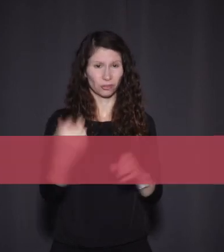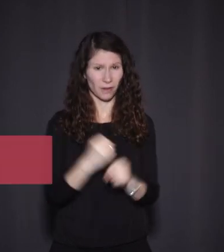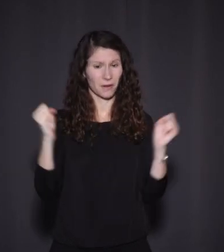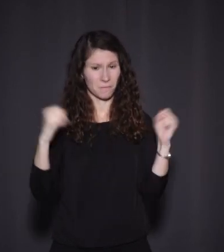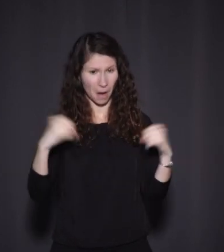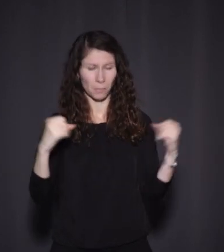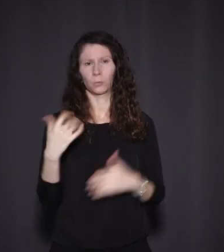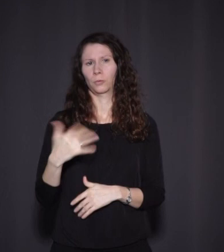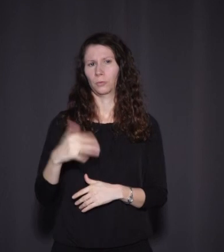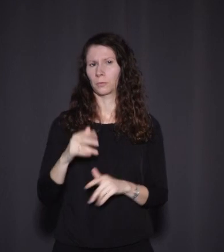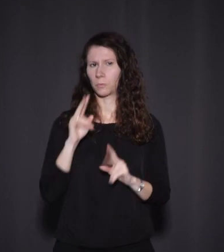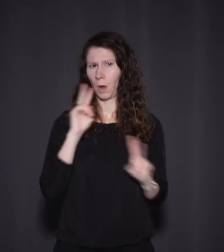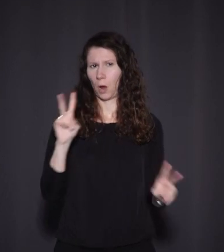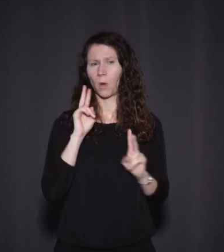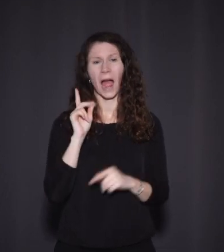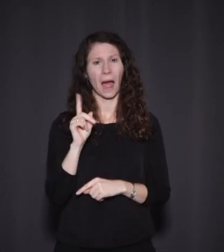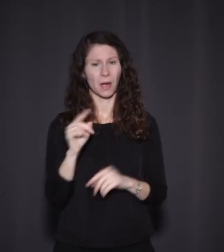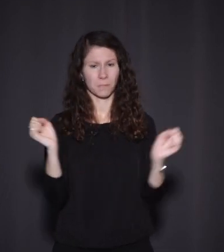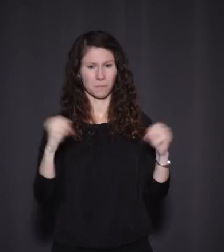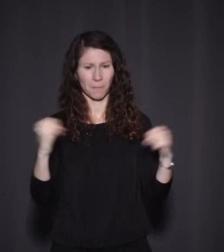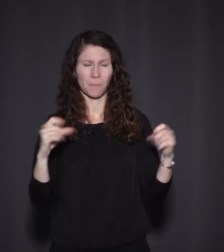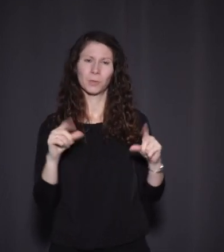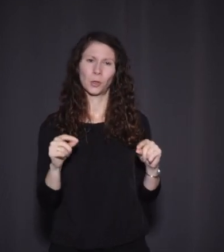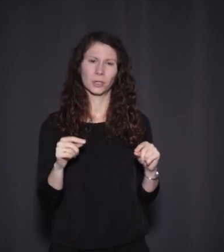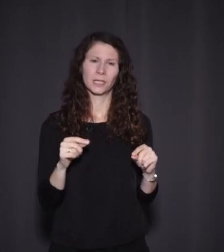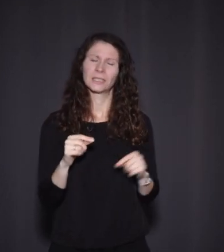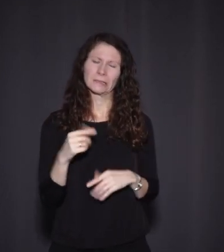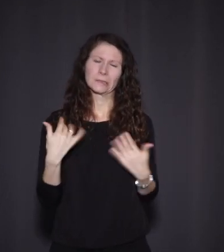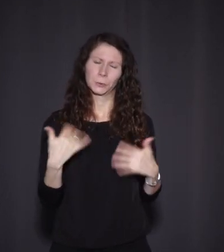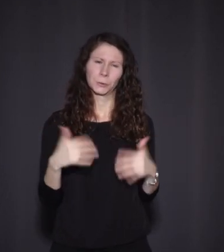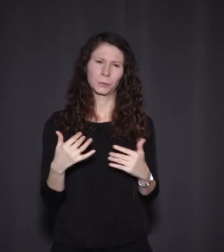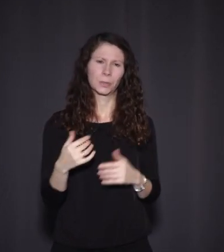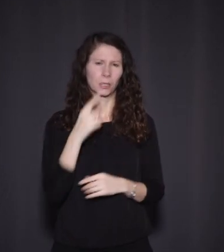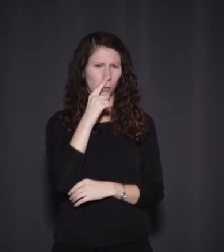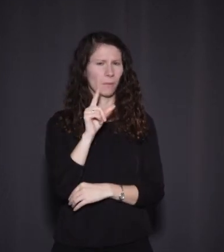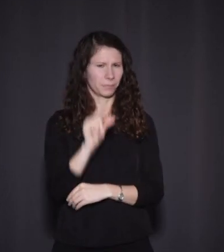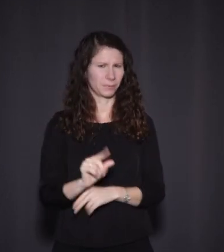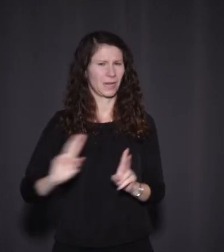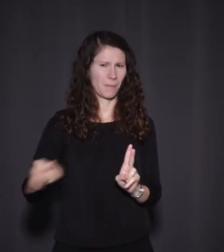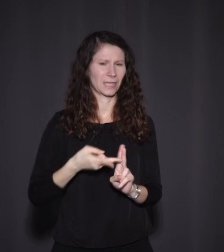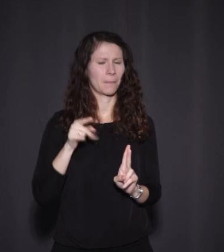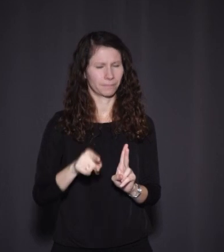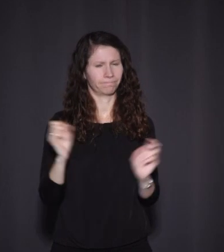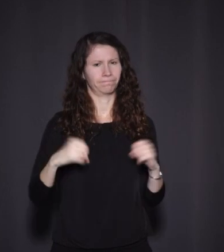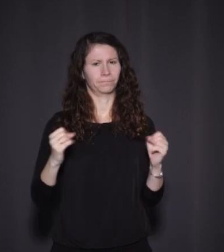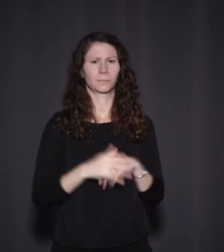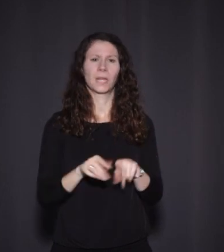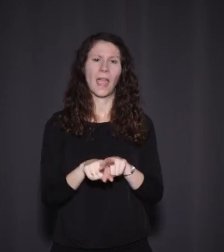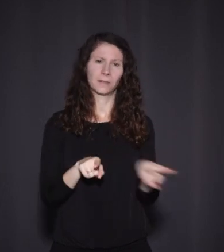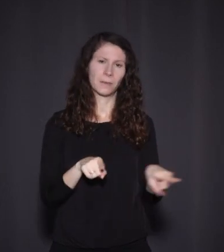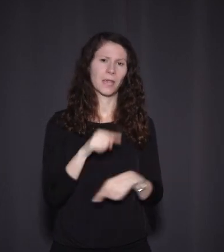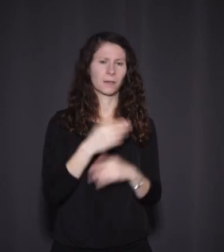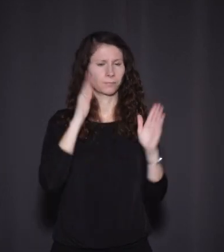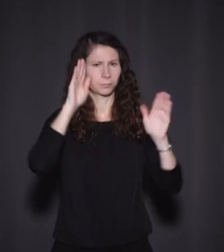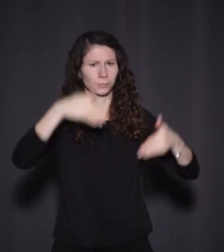die Einigung ist wirklich eben der kleinste gemeinsame Nenner. Ich sehe das sogar so, dass die FDP sich bei dem Thema